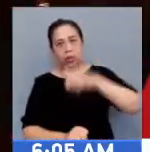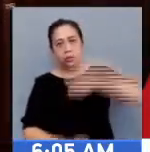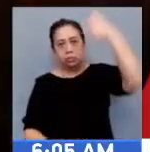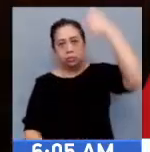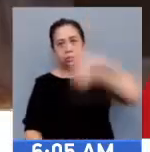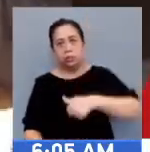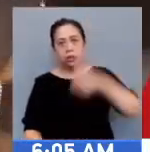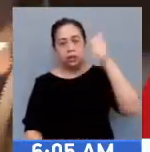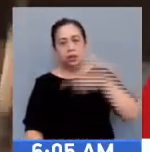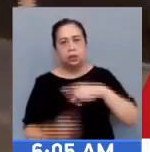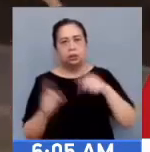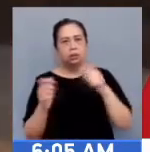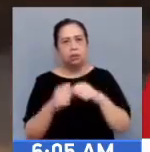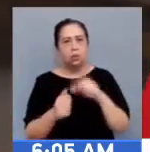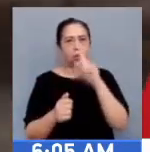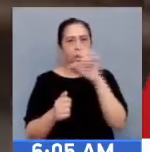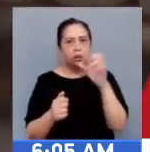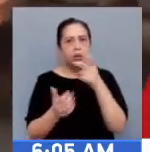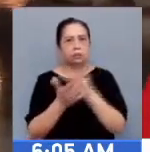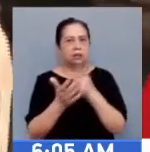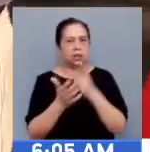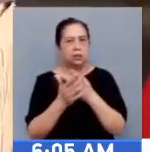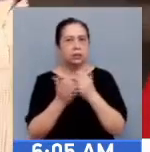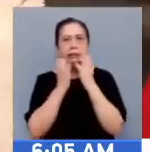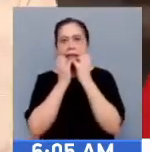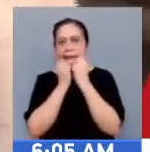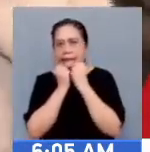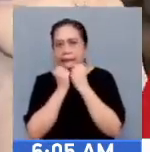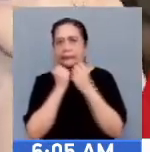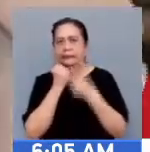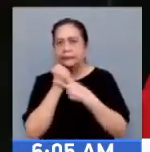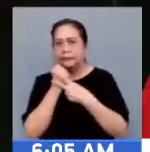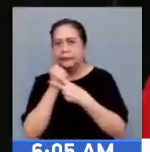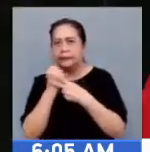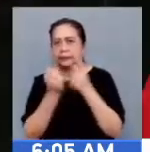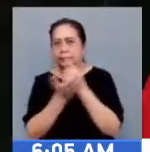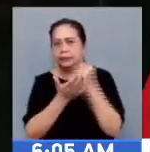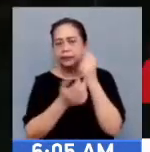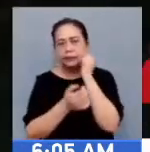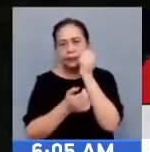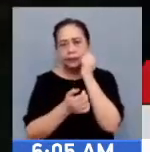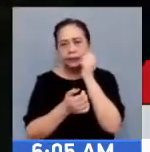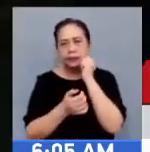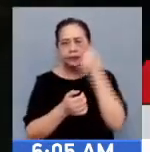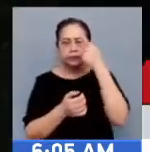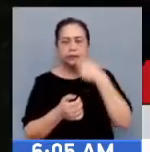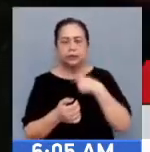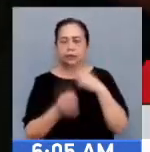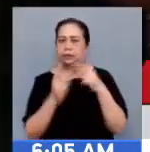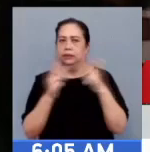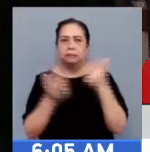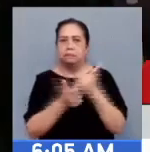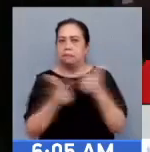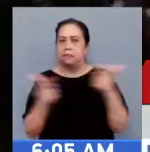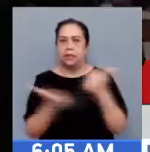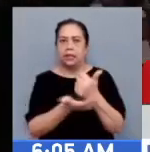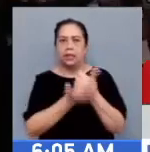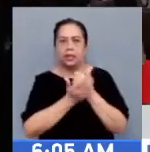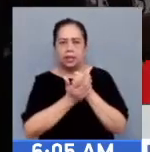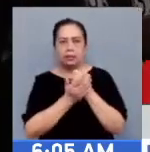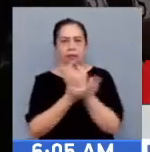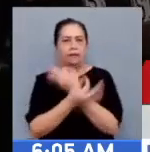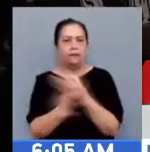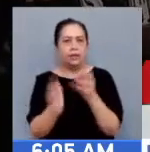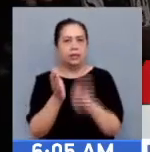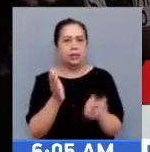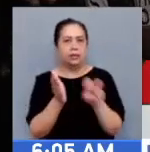daw hanggang 100 piso ang natitipid niya araw-araw dahil sa libreng sakay. Para sa akin napakalaking tulong po ng libreng sakay kasi bilang